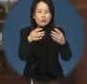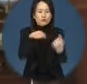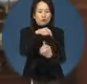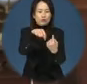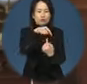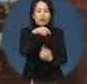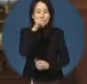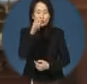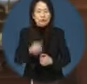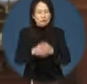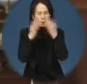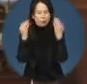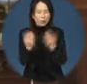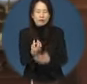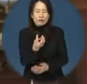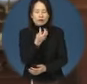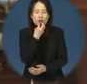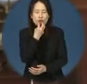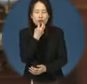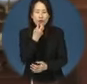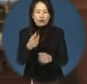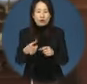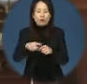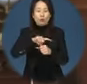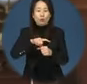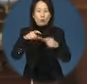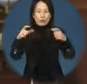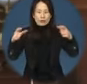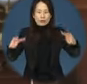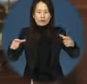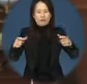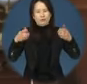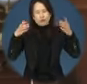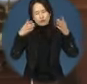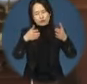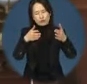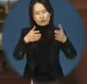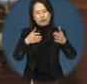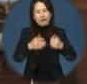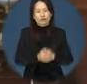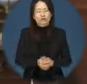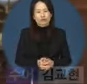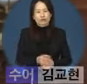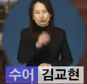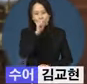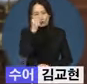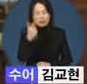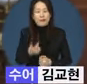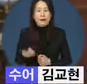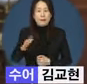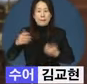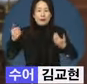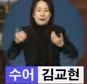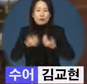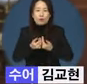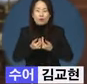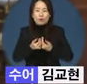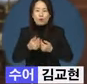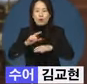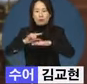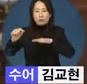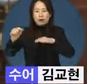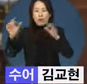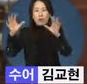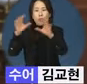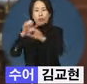모든 게 서울과 수도권에 집중되어 따는 그럼 어떻게 범천 아픈 지적입니다 반대로 지방은 지금 소멸 위기에 처해있다 고